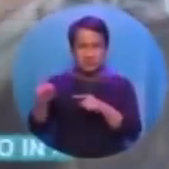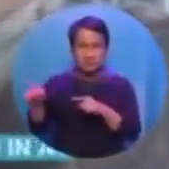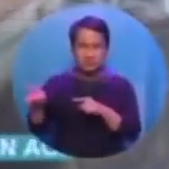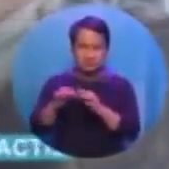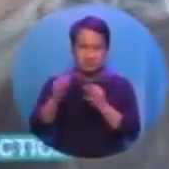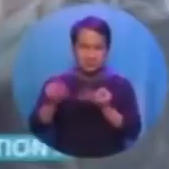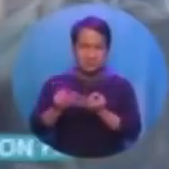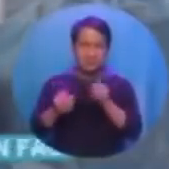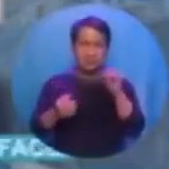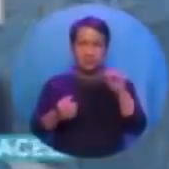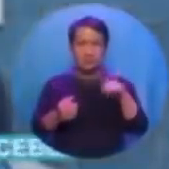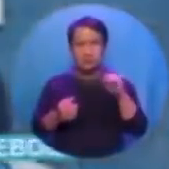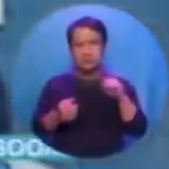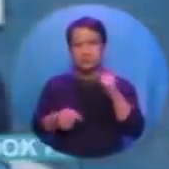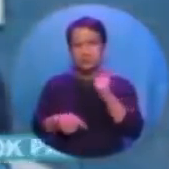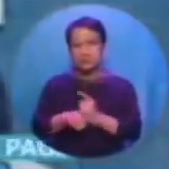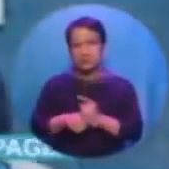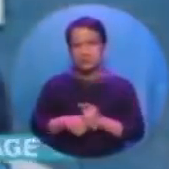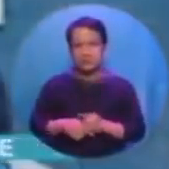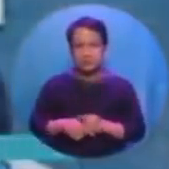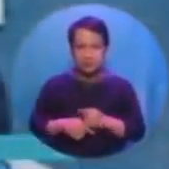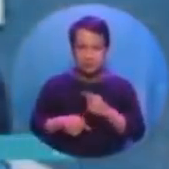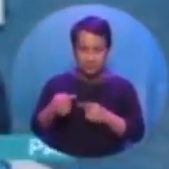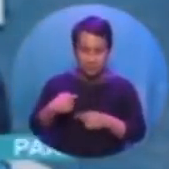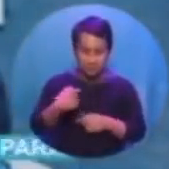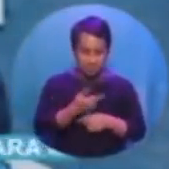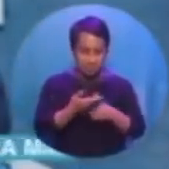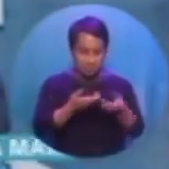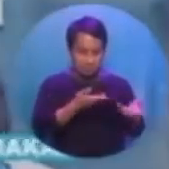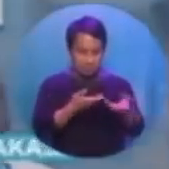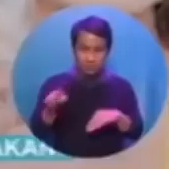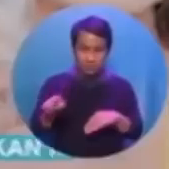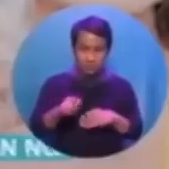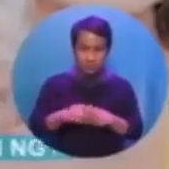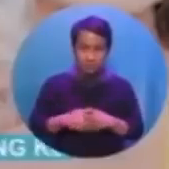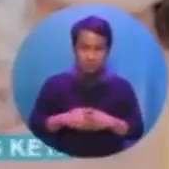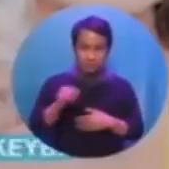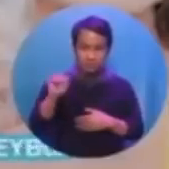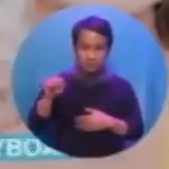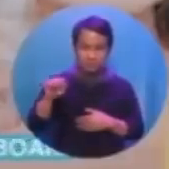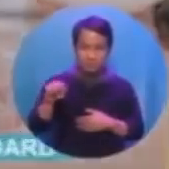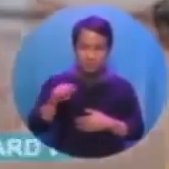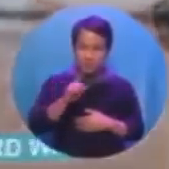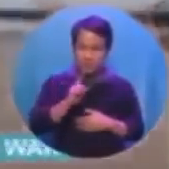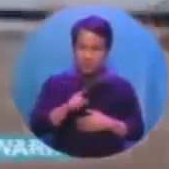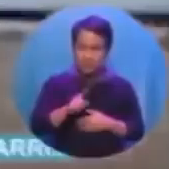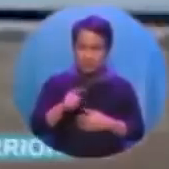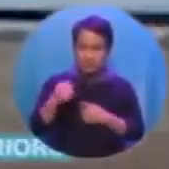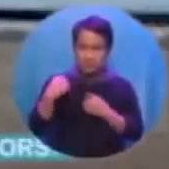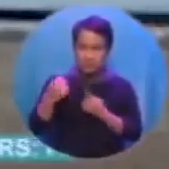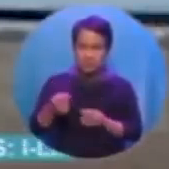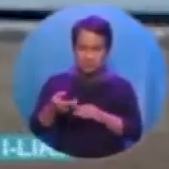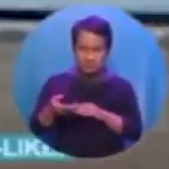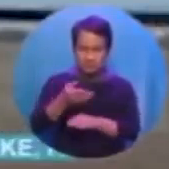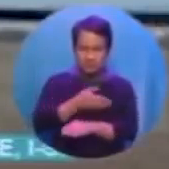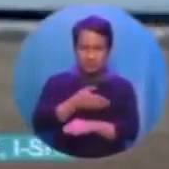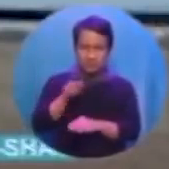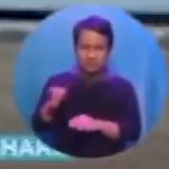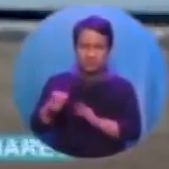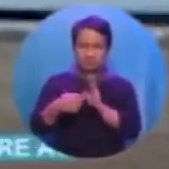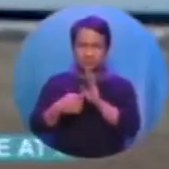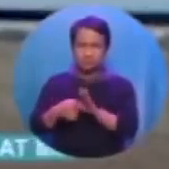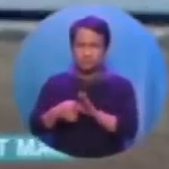pamilya? Opo, ganun po. Napag-usapan niya na po ba itong problema niya? Opo. Actually po, Sir Rafi, before po siya